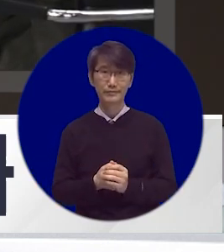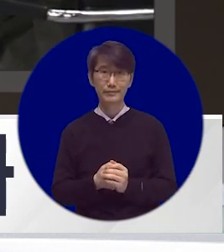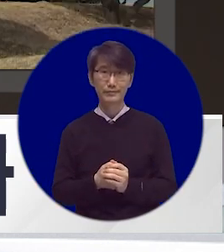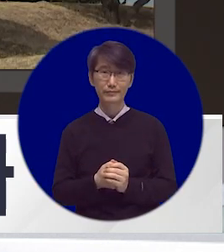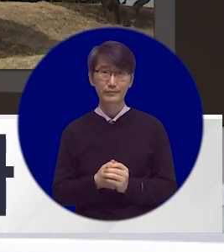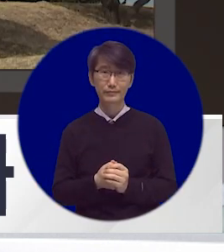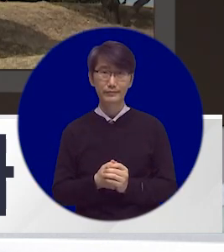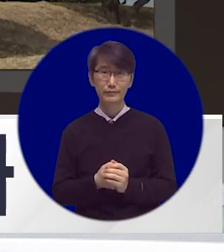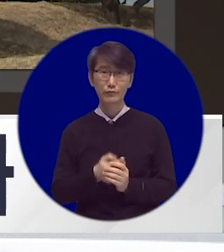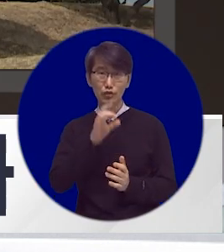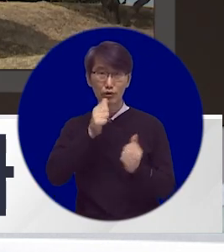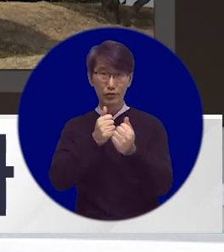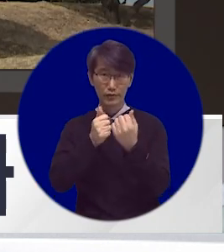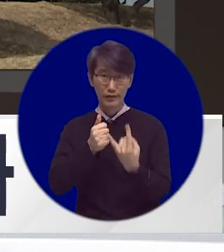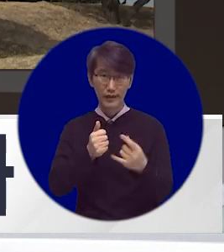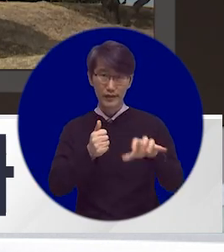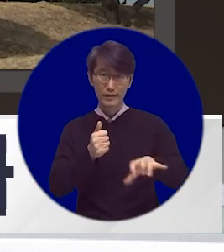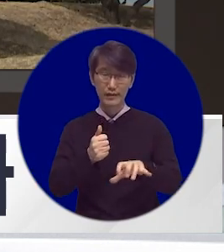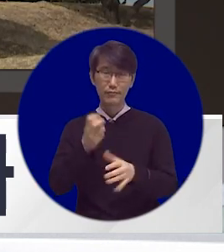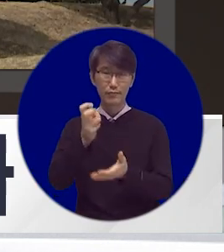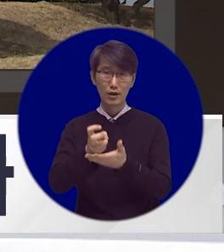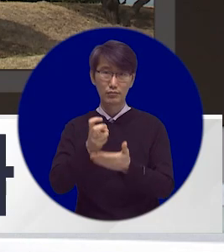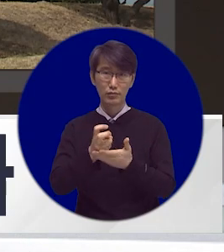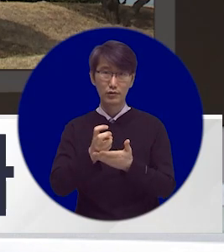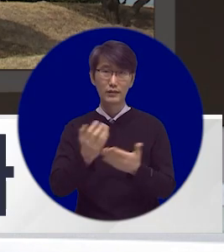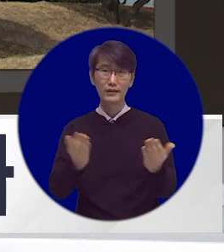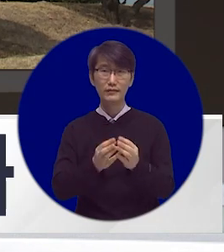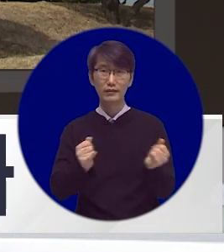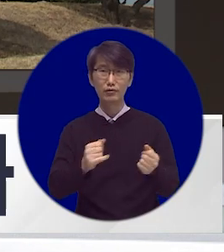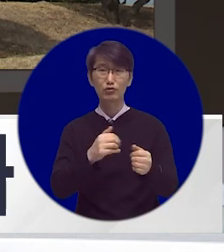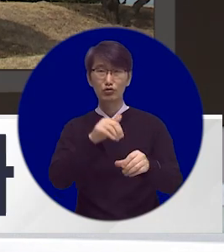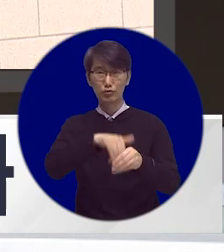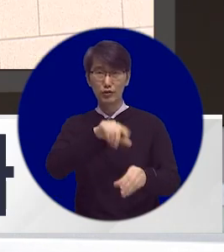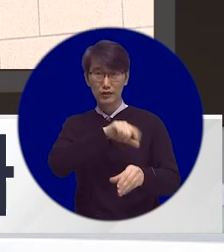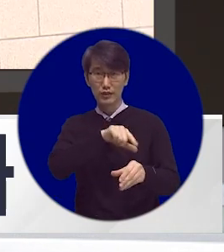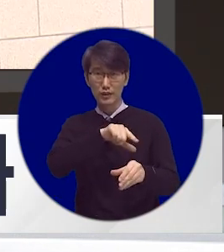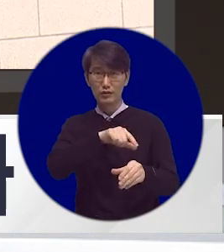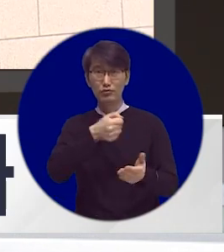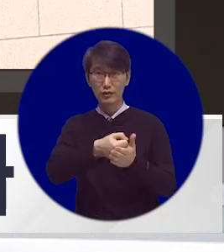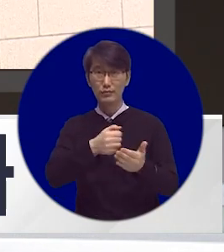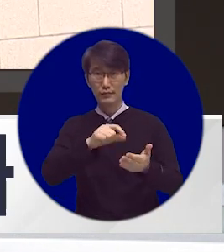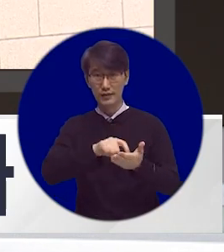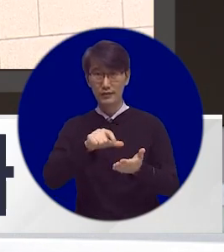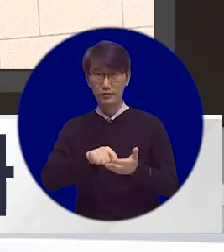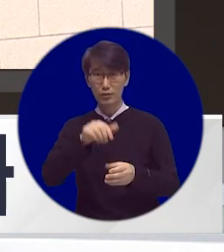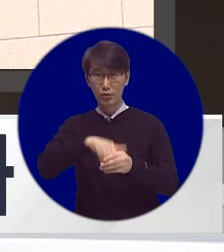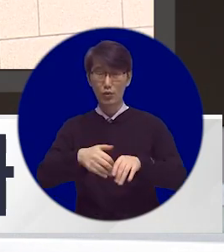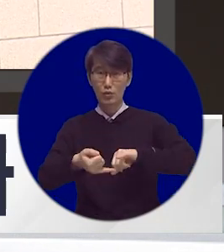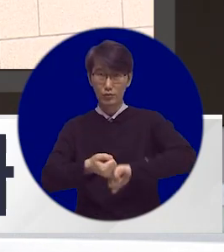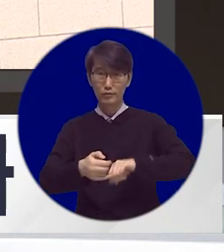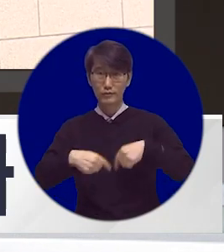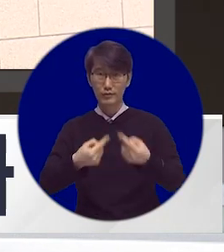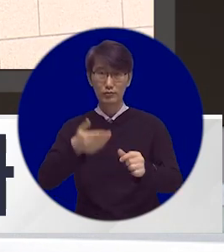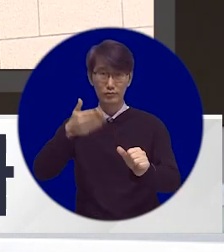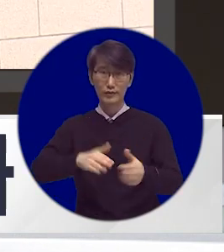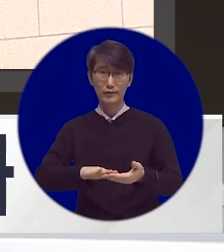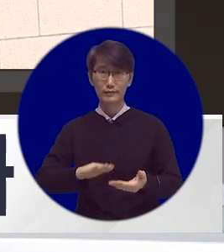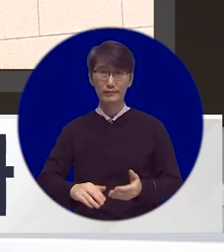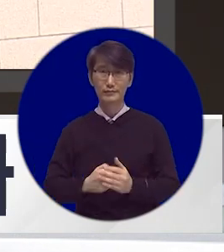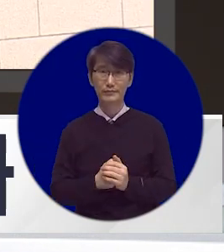있는데요. 중앙선거관리위원회는 법으로 근로자의 투표 시간을 보장하고 있는 만큼 투표에 꼭 참여해 줄 것을